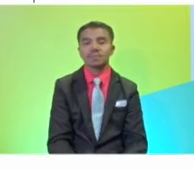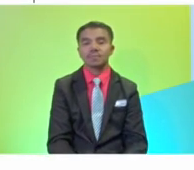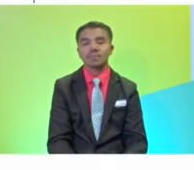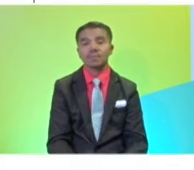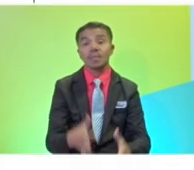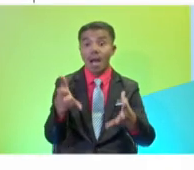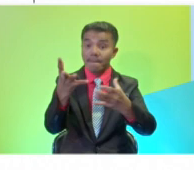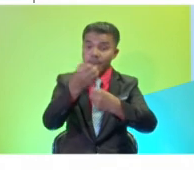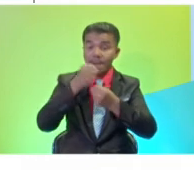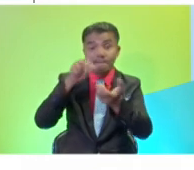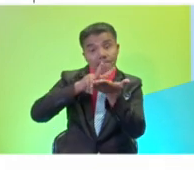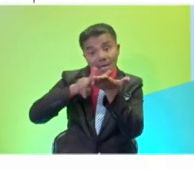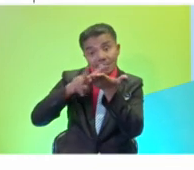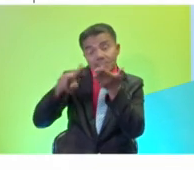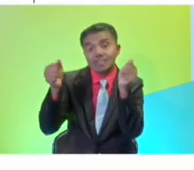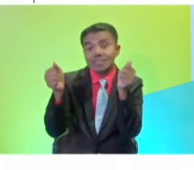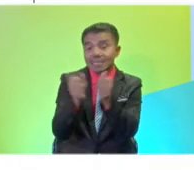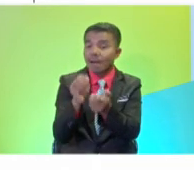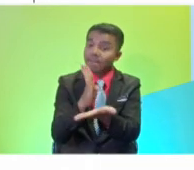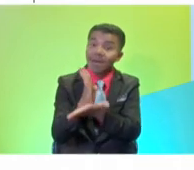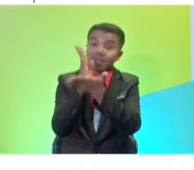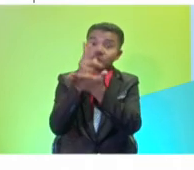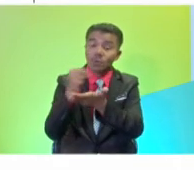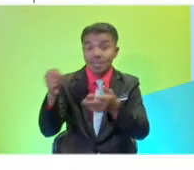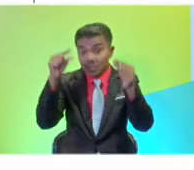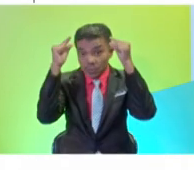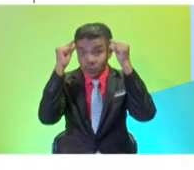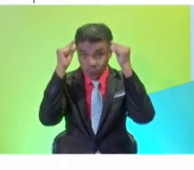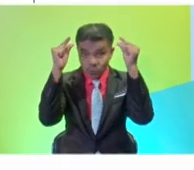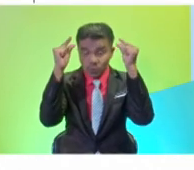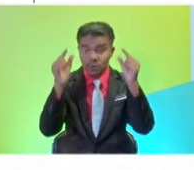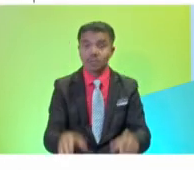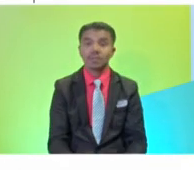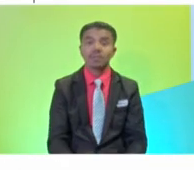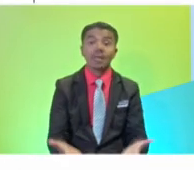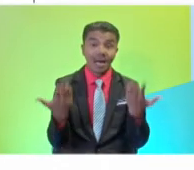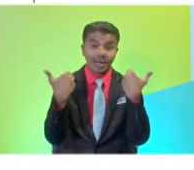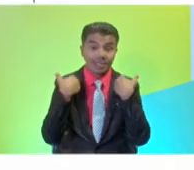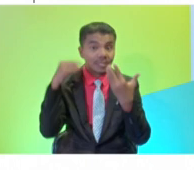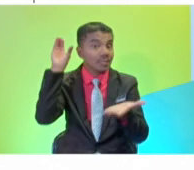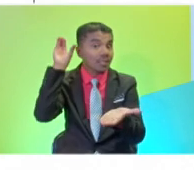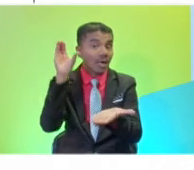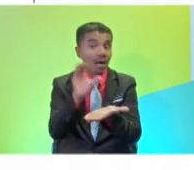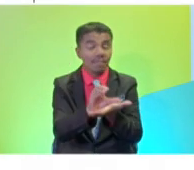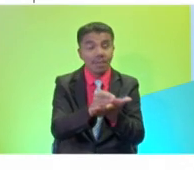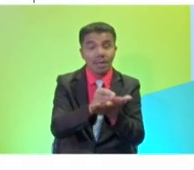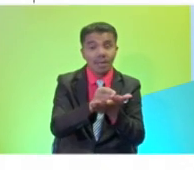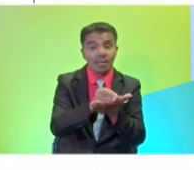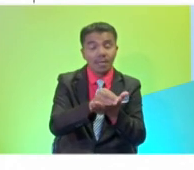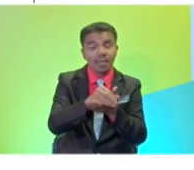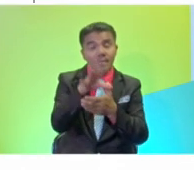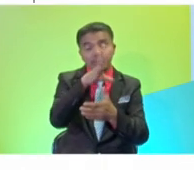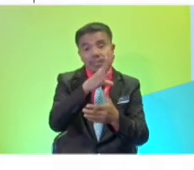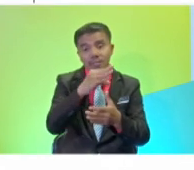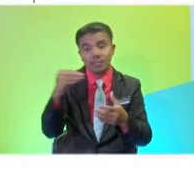gurusyadil muallim merujuk pada bahan yang ada pada mereka bergambar dan bertulis serta berbaris kalau tidak baris